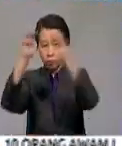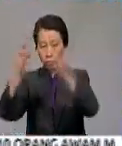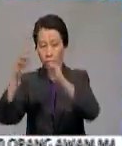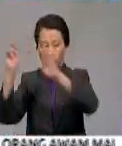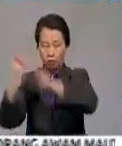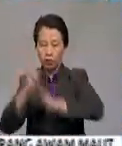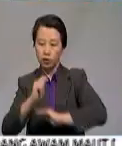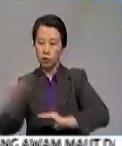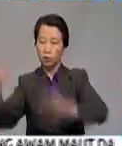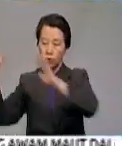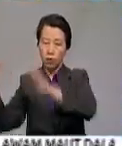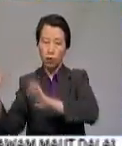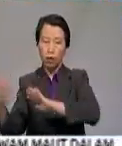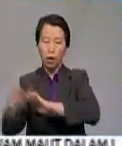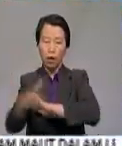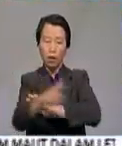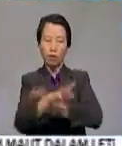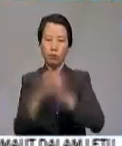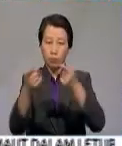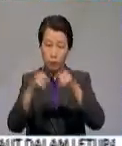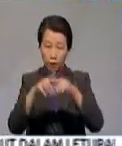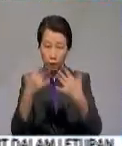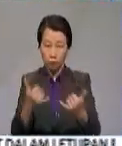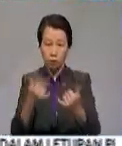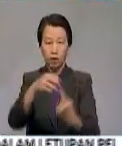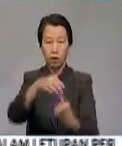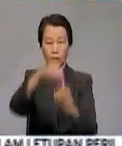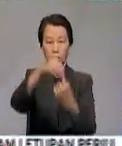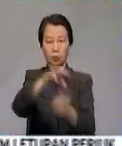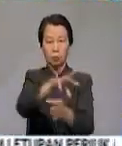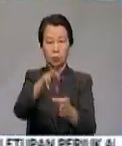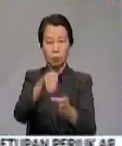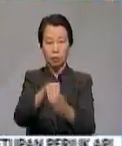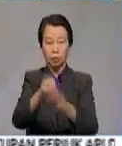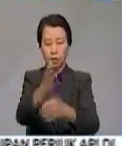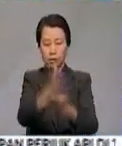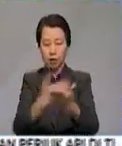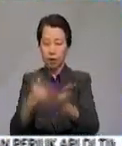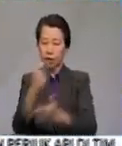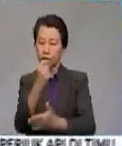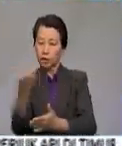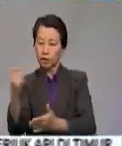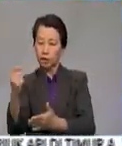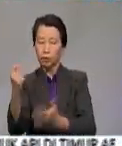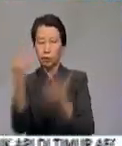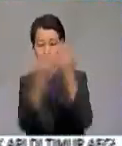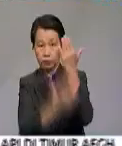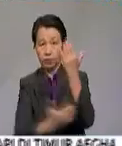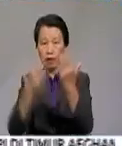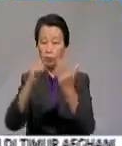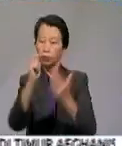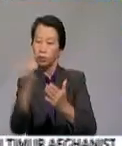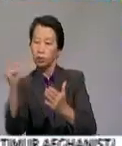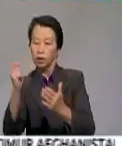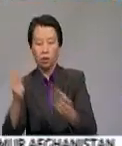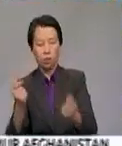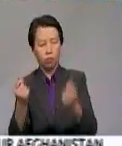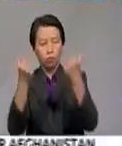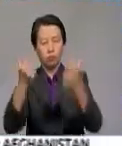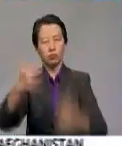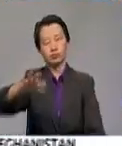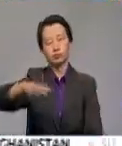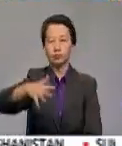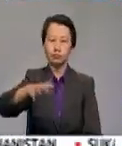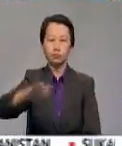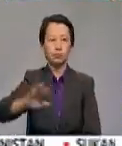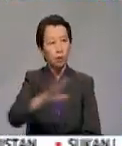laut yang sedang melanda rantau negara kita, terutamanya melibatkan bahagian pantai timur semenanjung Malaysia dengan kelajuan yang agak sederhana